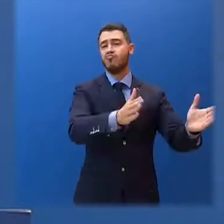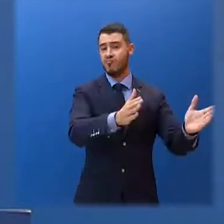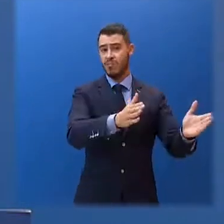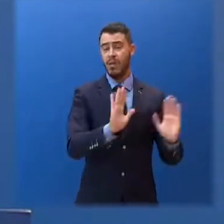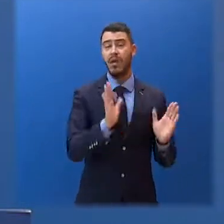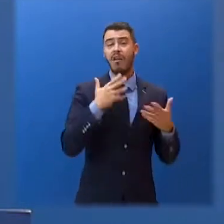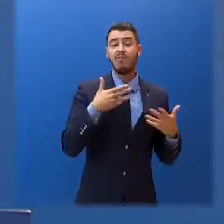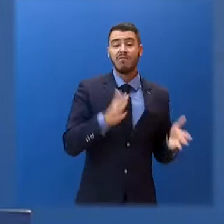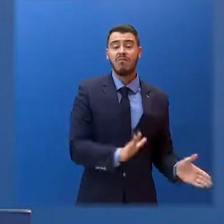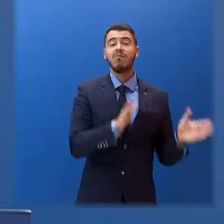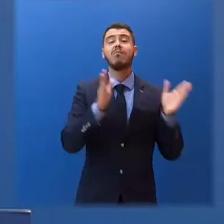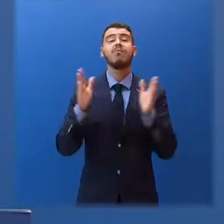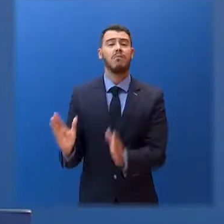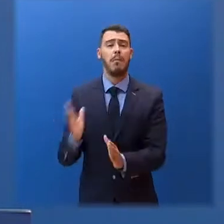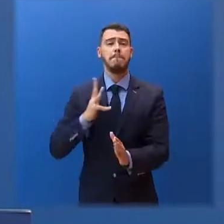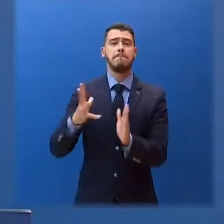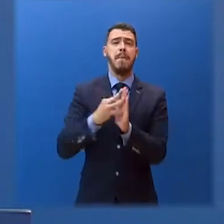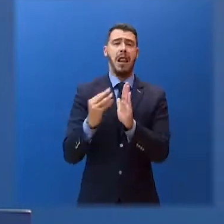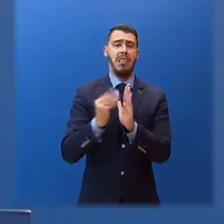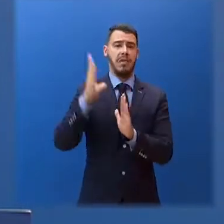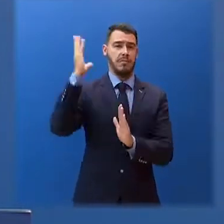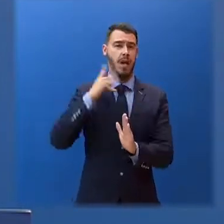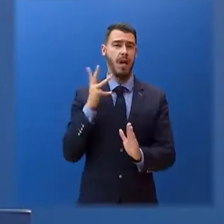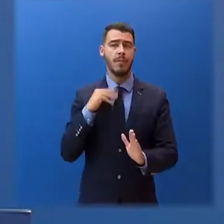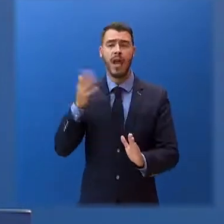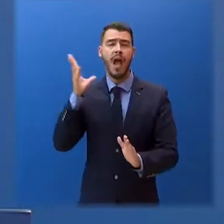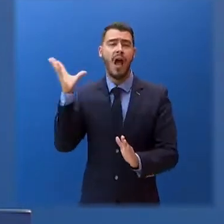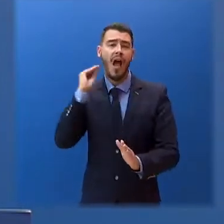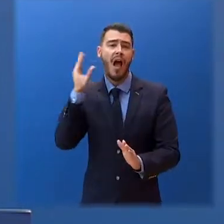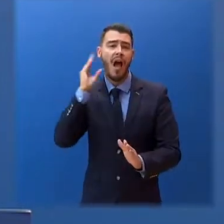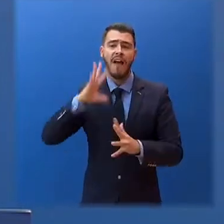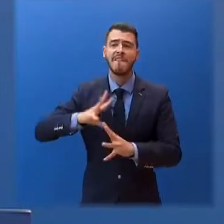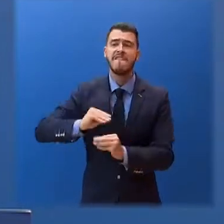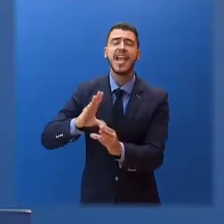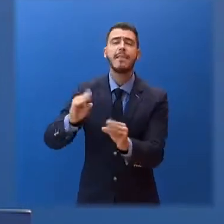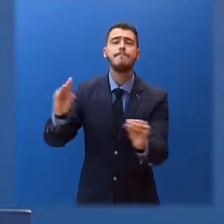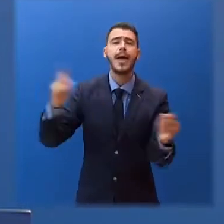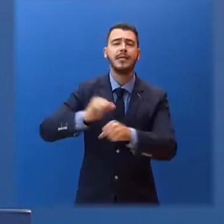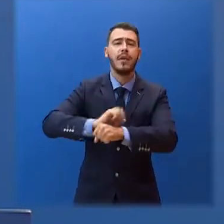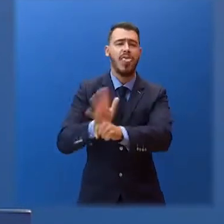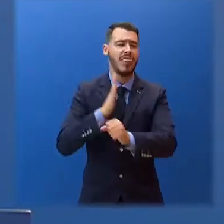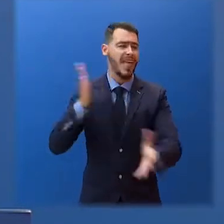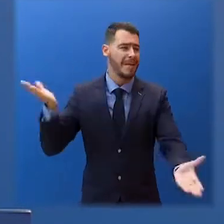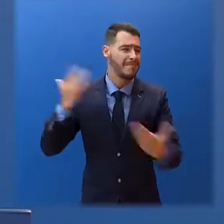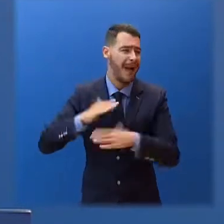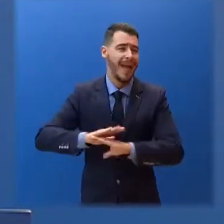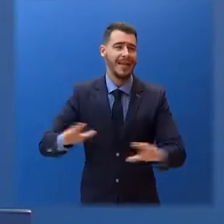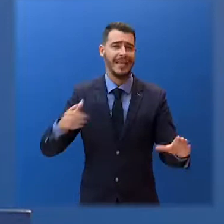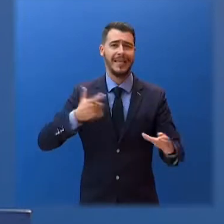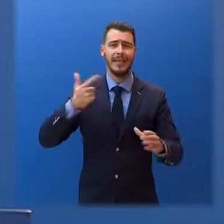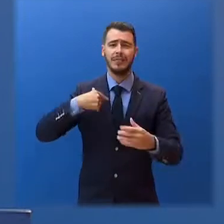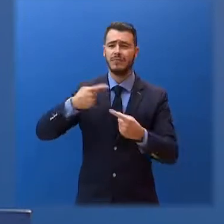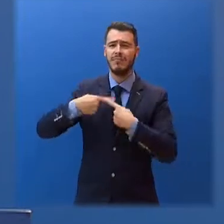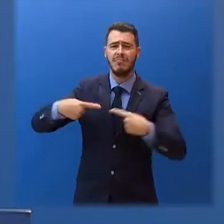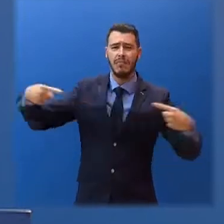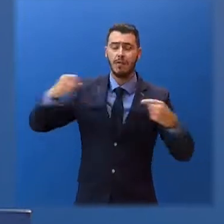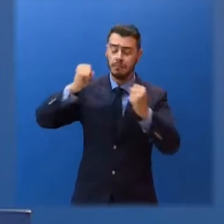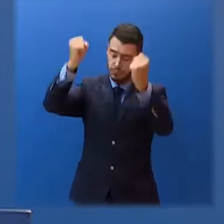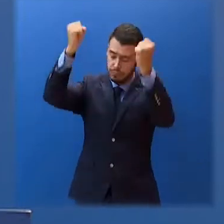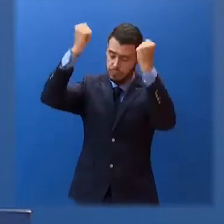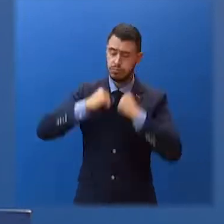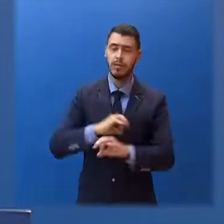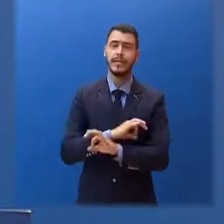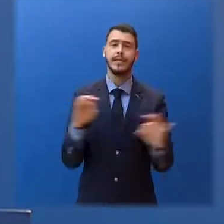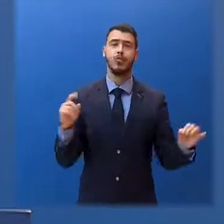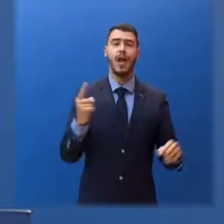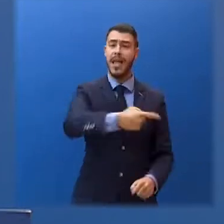μας να παρασυρθεί από θεωρίες συνωμοσίας, θα το πληρώσουμε. Πρώτα τα παιδιά μας, μετά η οικογένειά μας